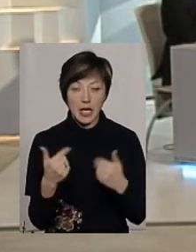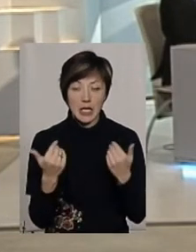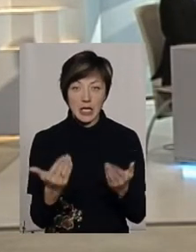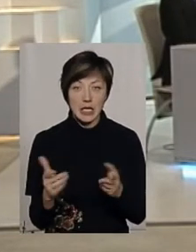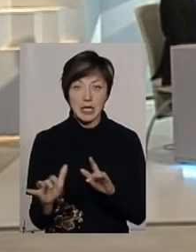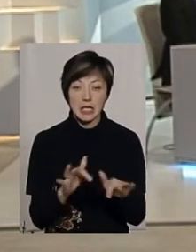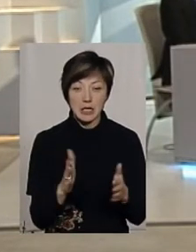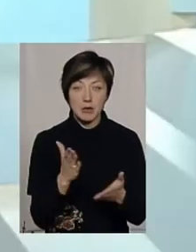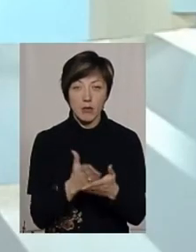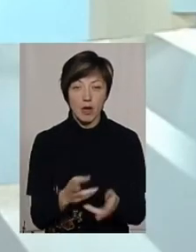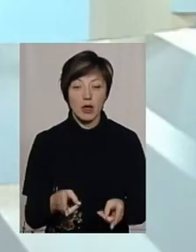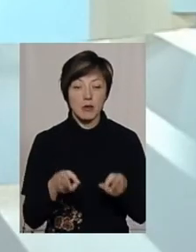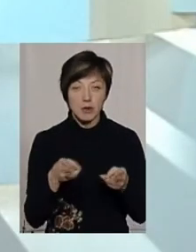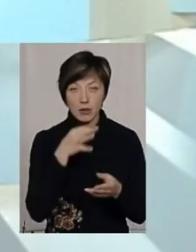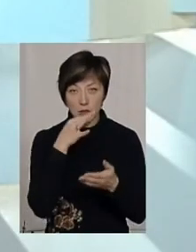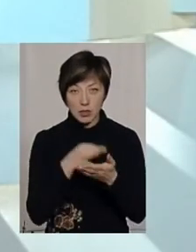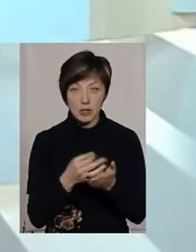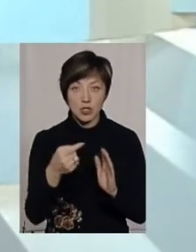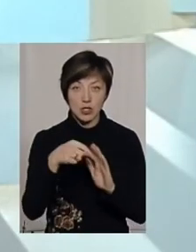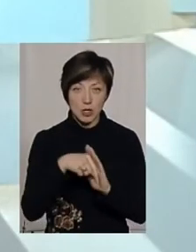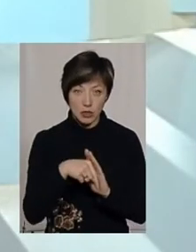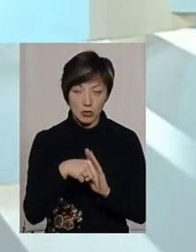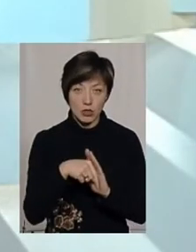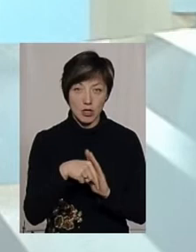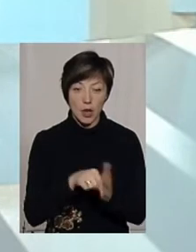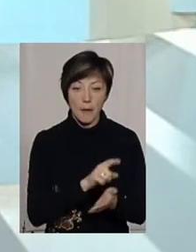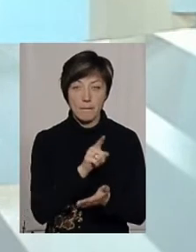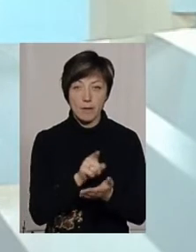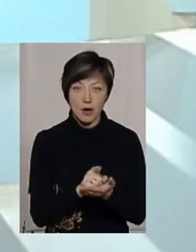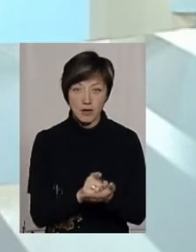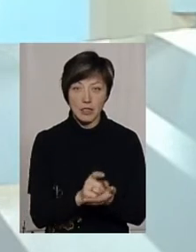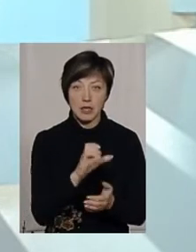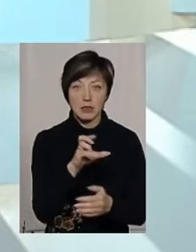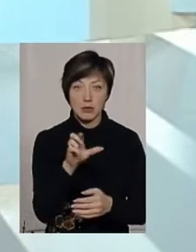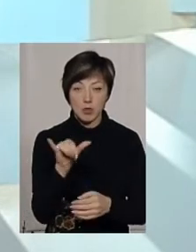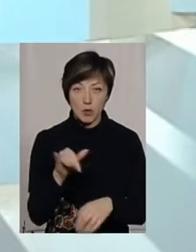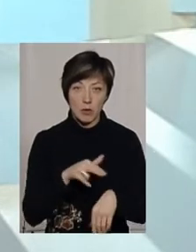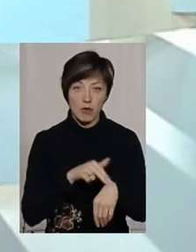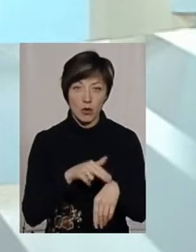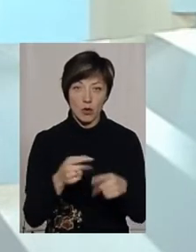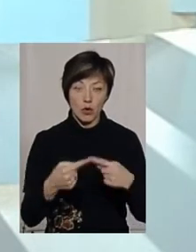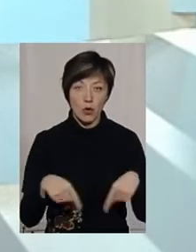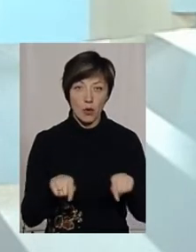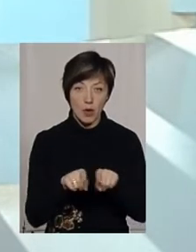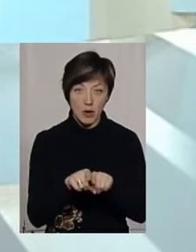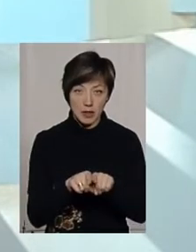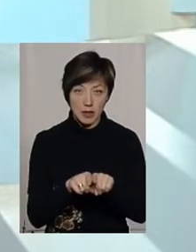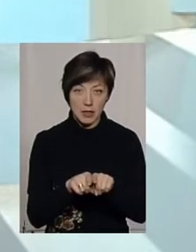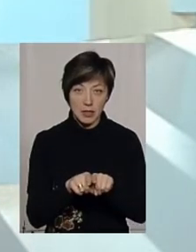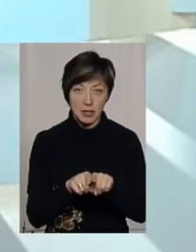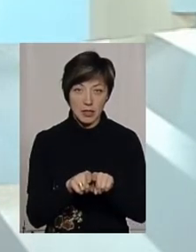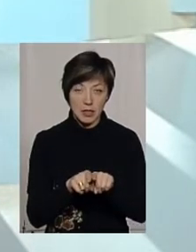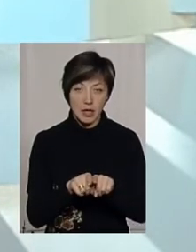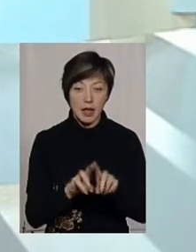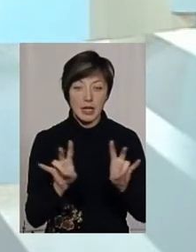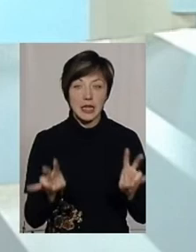їхні дії несуть кримінальну відповідальність, значить їх повинні і Служба безпеки, і правоохоронні органи. Тут не...